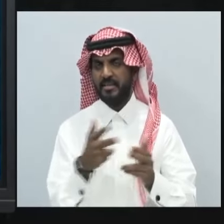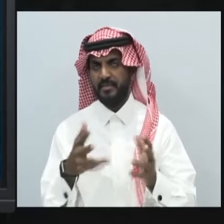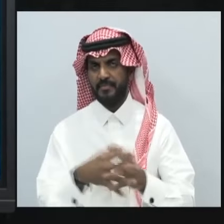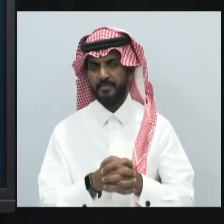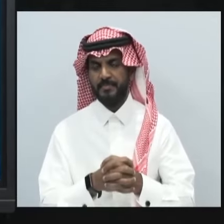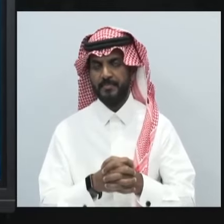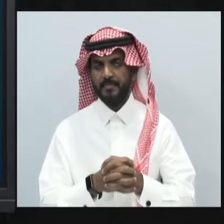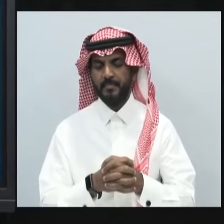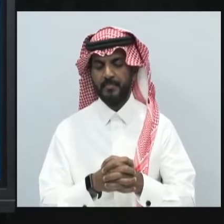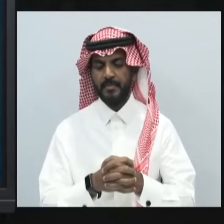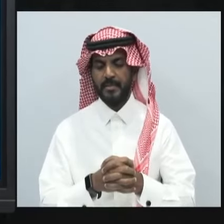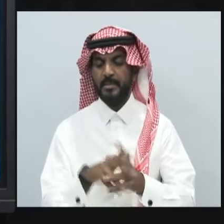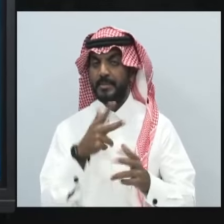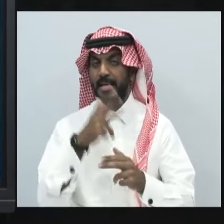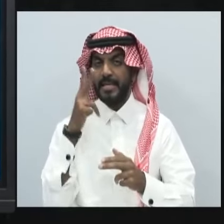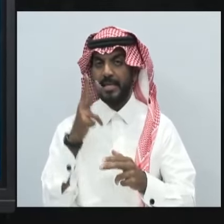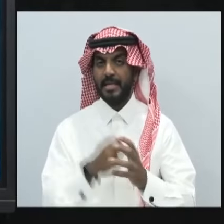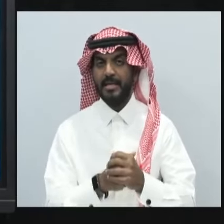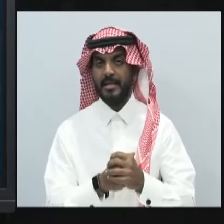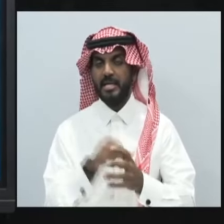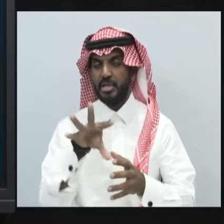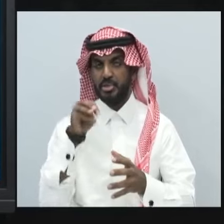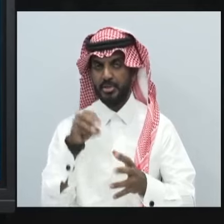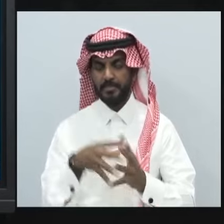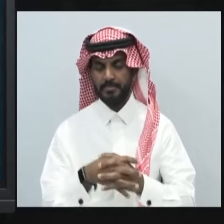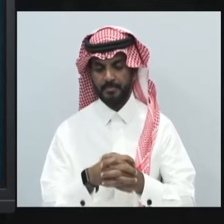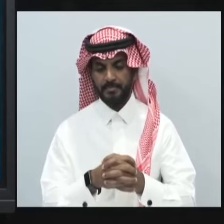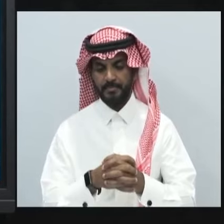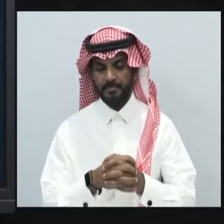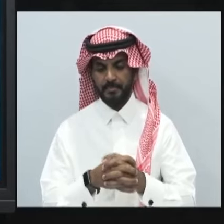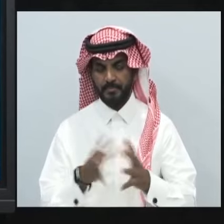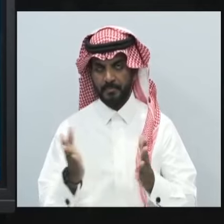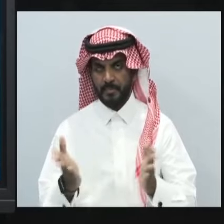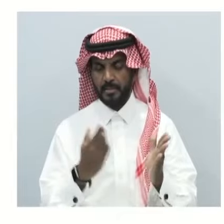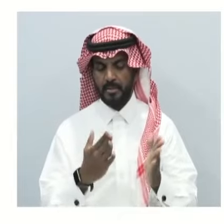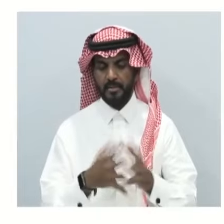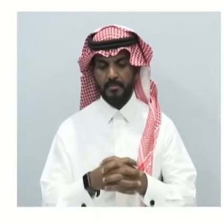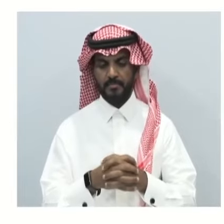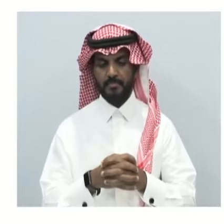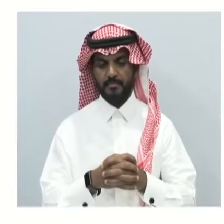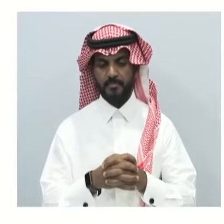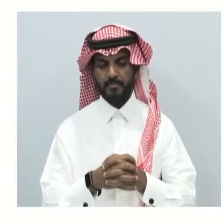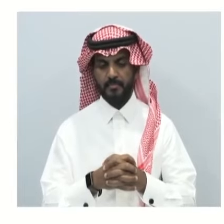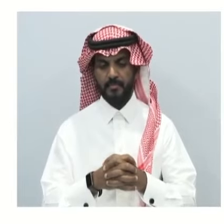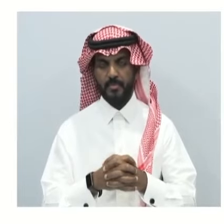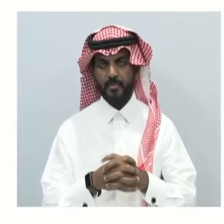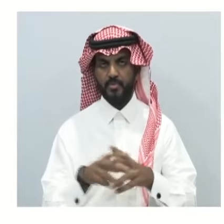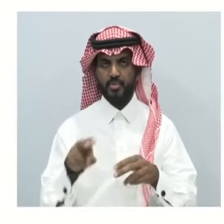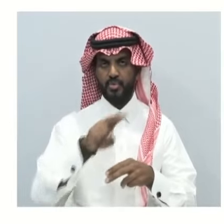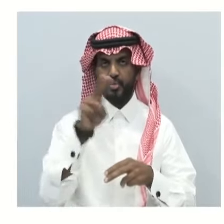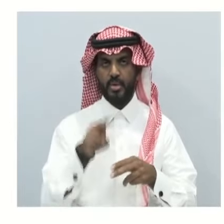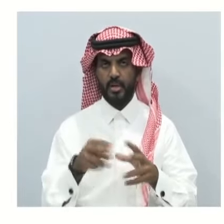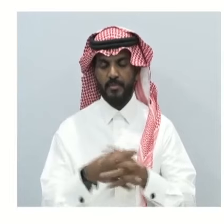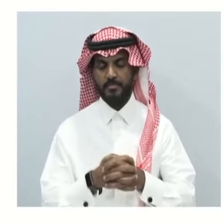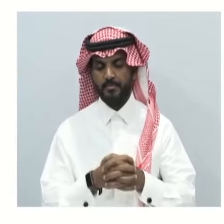حسب تاريخ او تاريخ الهجري لننطلق بعد ذلك الطالب هو طالبته الى السؤال التالي وهو سؤال